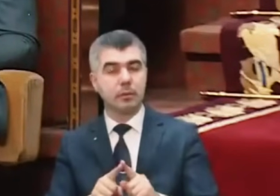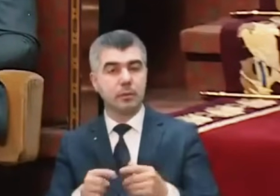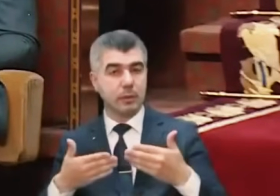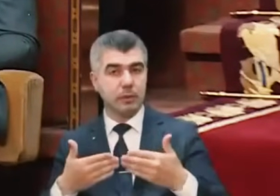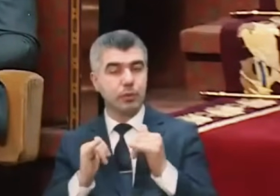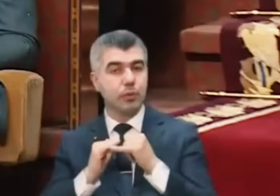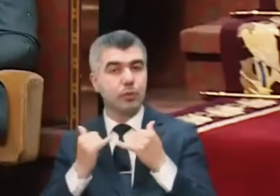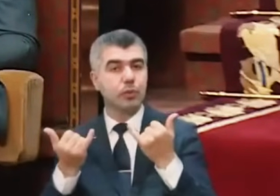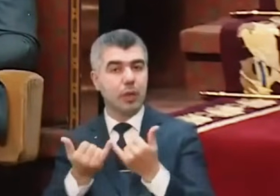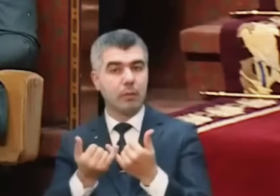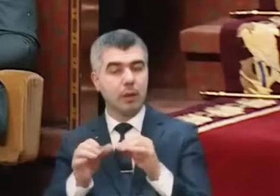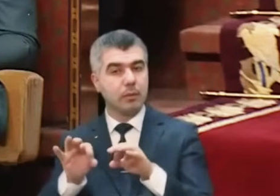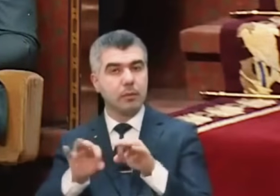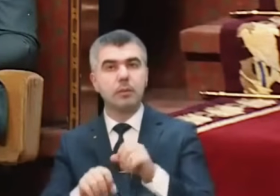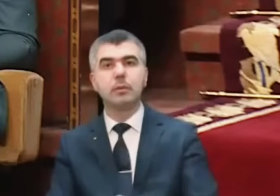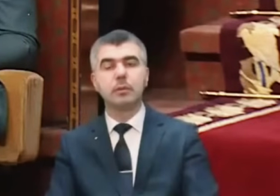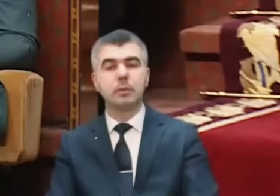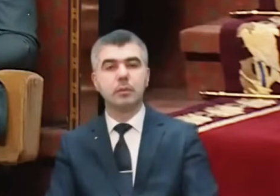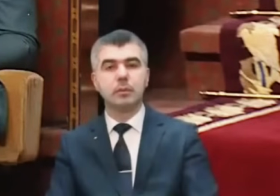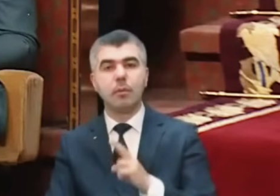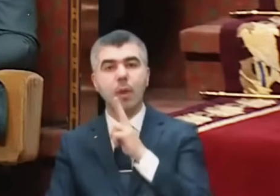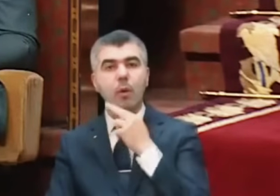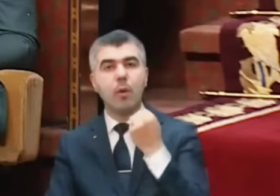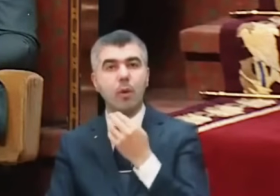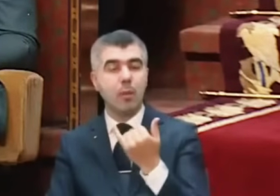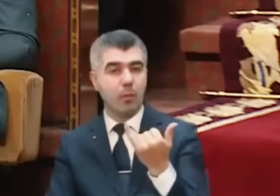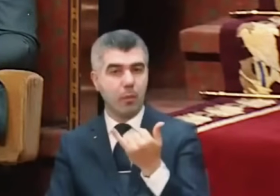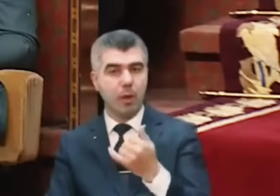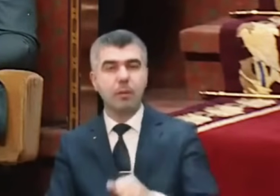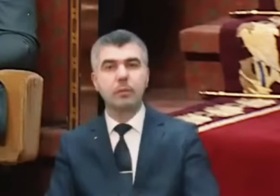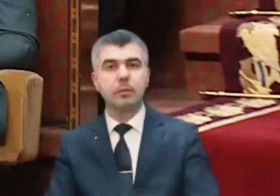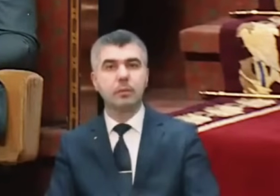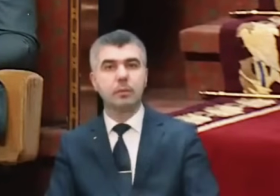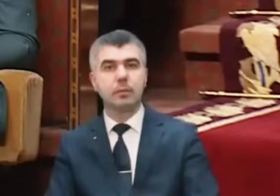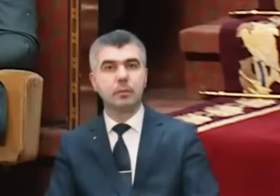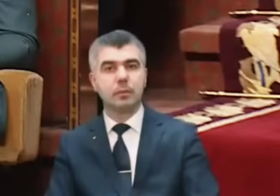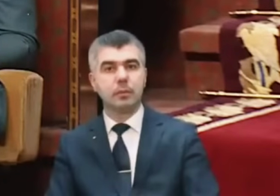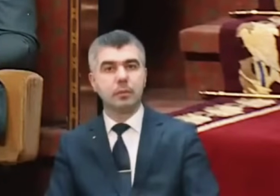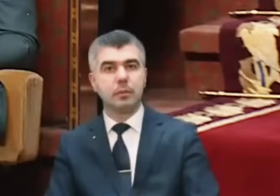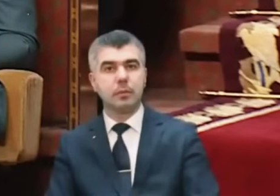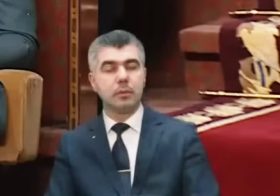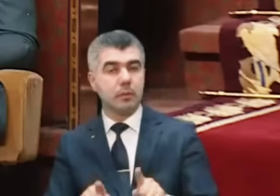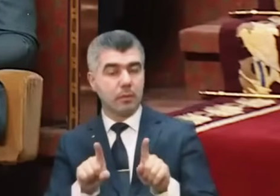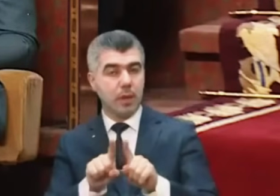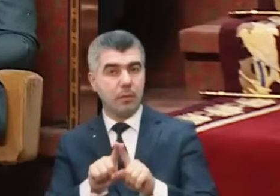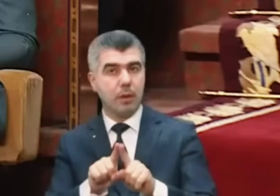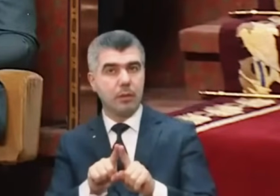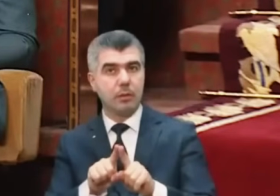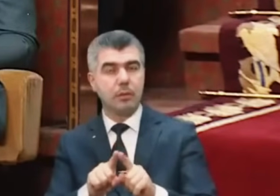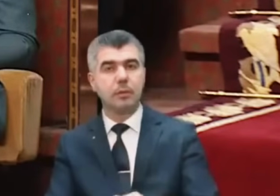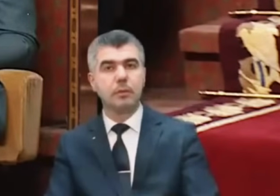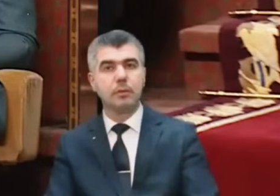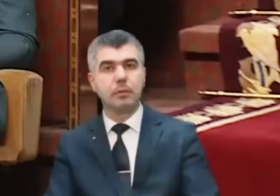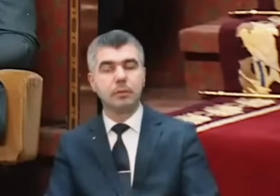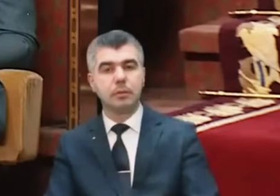تسيير هذه الجلسة واللي تتهم الحكومة، وراه يقدر من بعد هذه كلمة نظام خصك تعطي كلمة. ما كنسمعش. ماشي